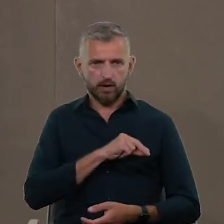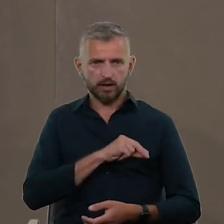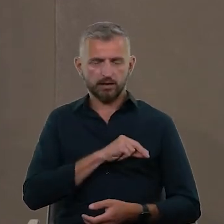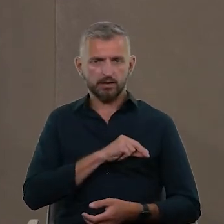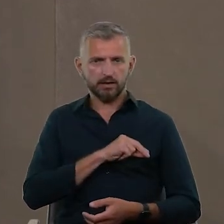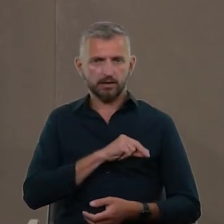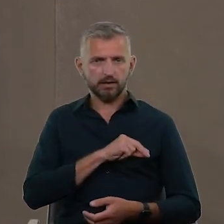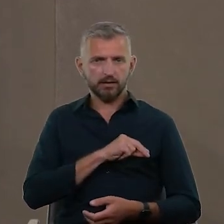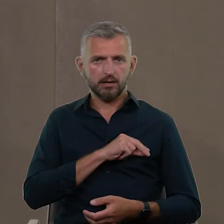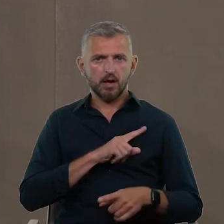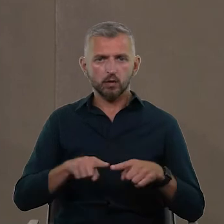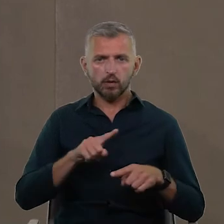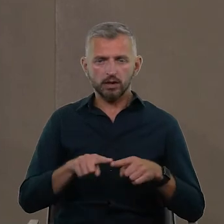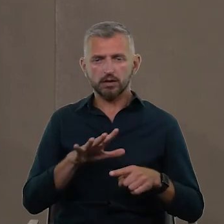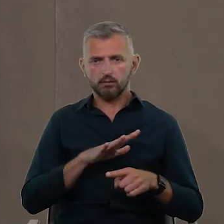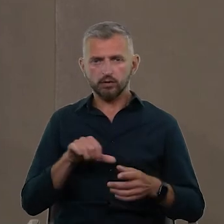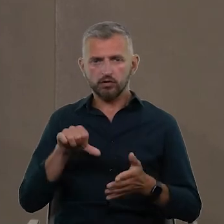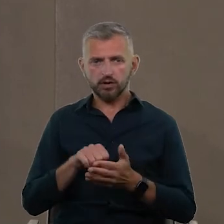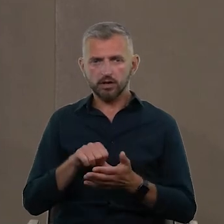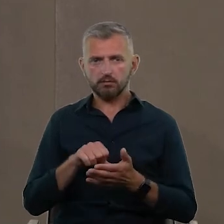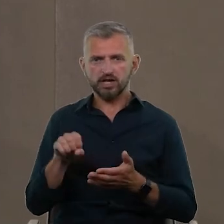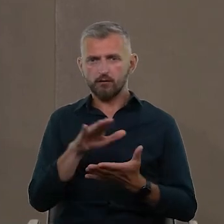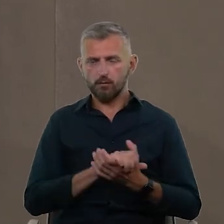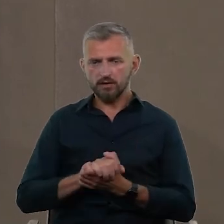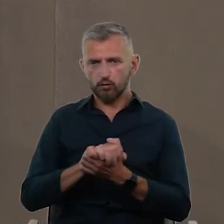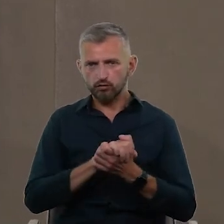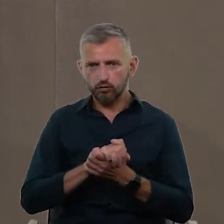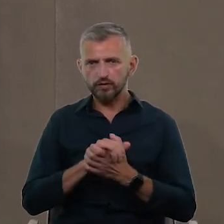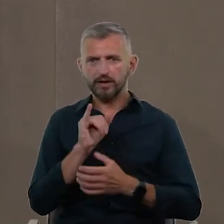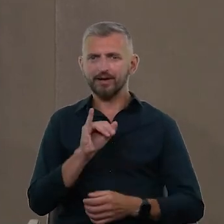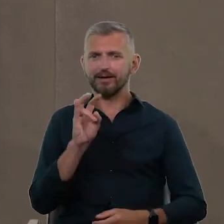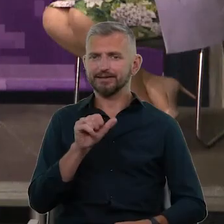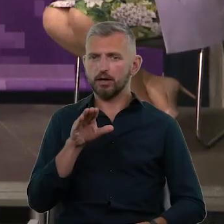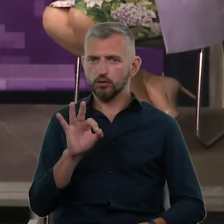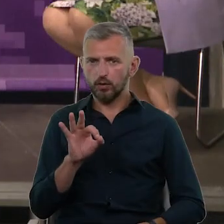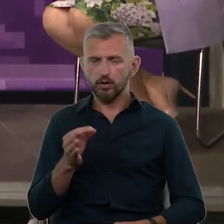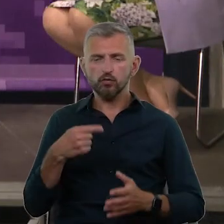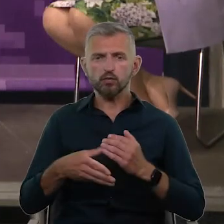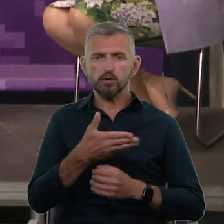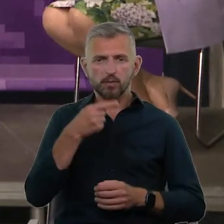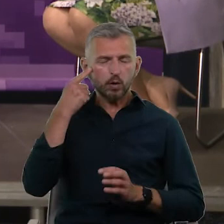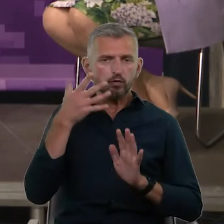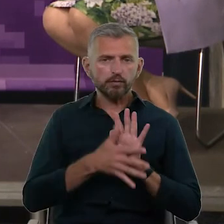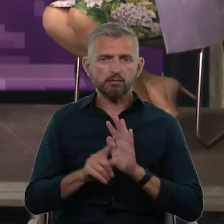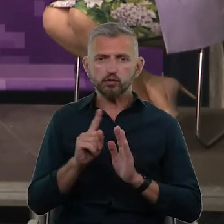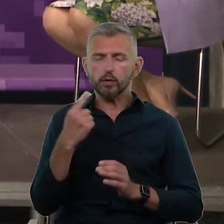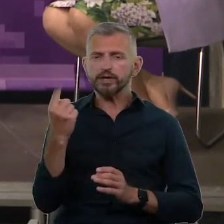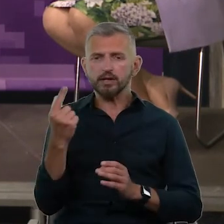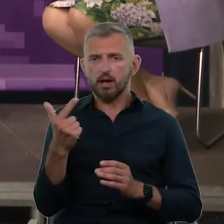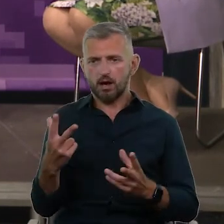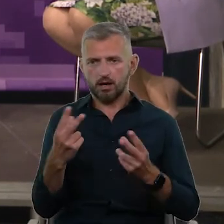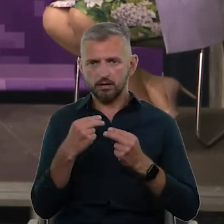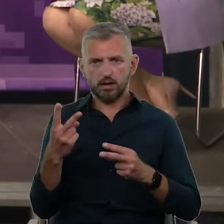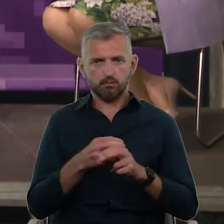найскоріше стати дійсно членом Європейського Союзу і НАТО, тому що ми розуміємо, що єдина гарантія